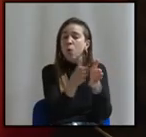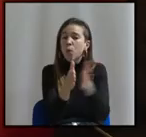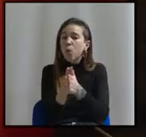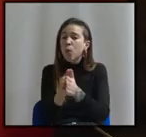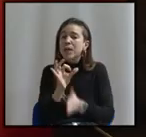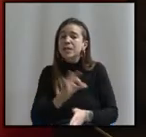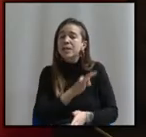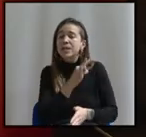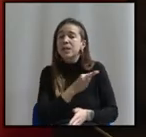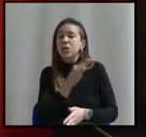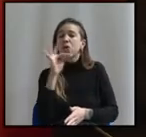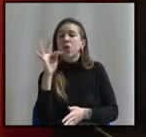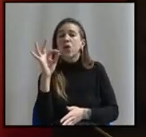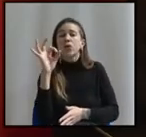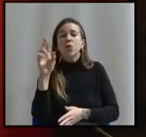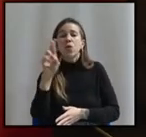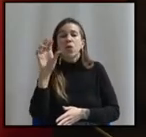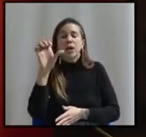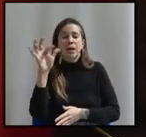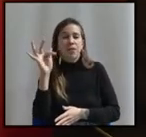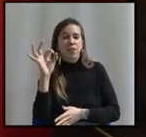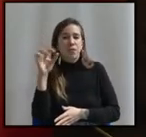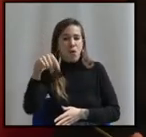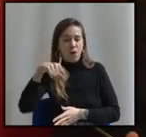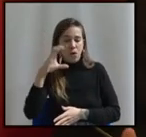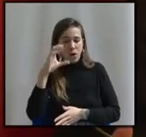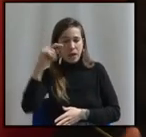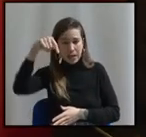senyor Tornafoc, aquí, precisament, en aquesta sala de